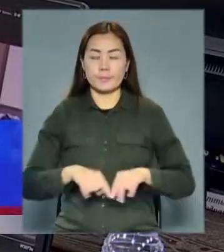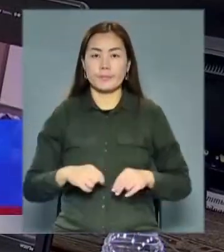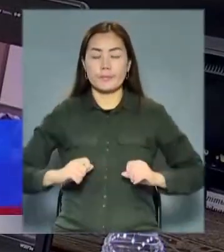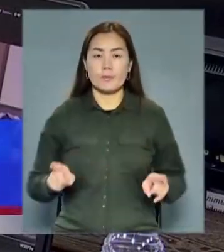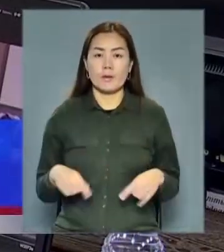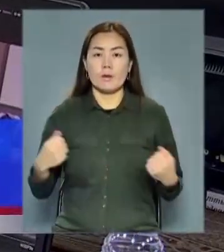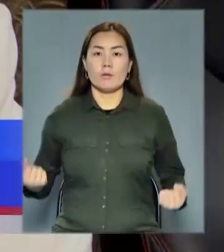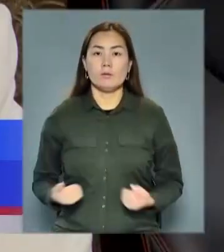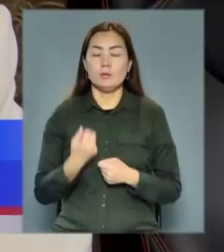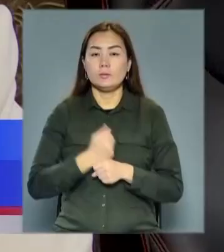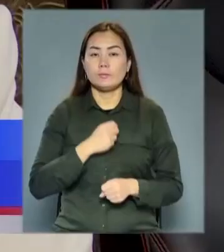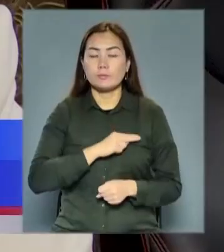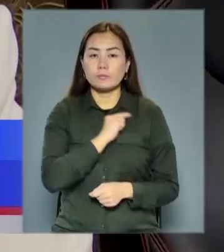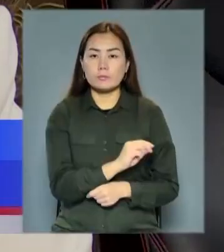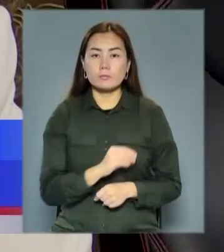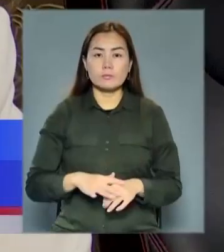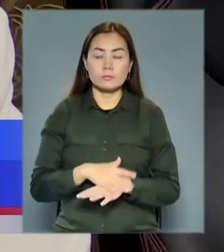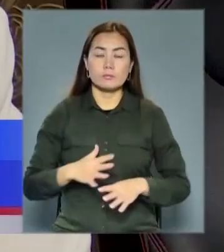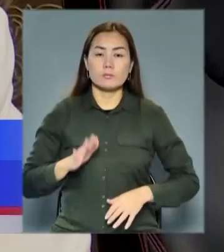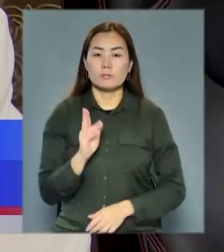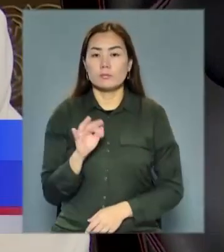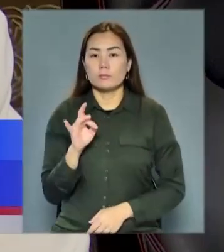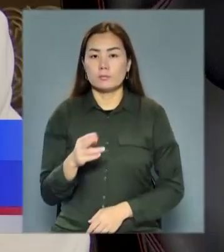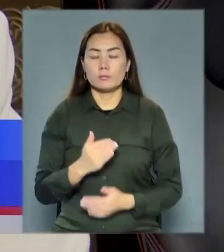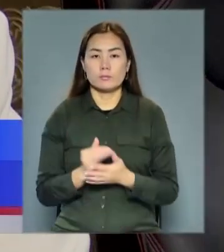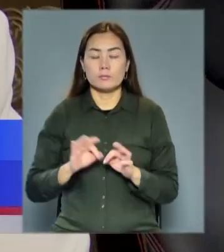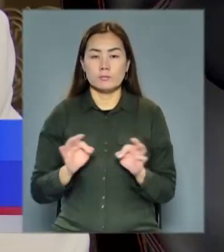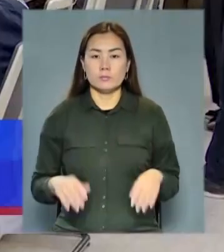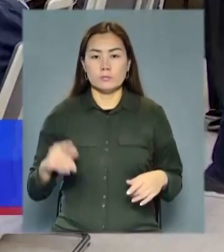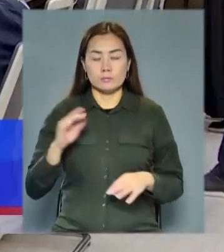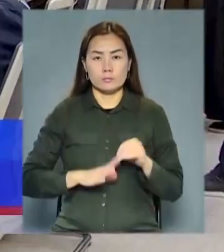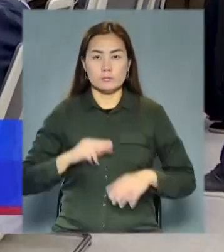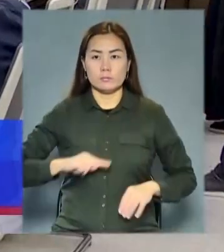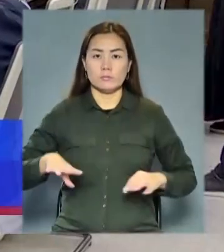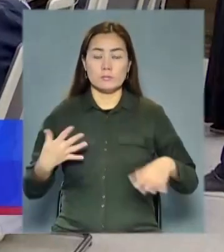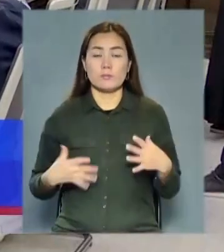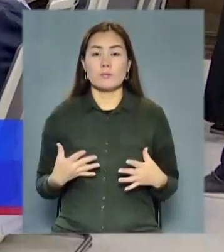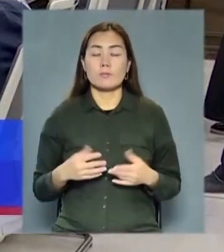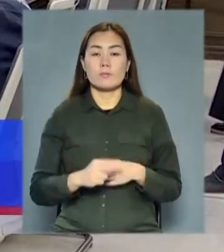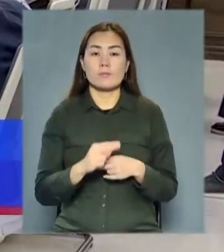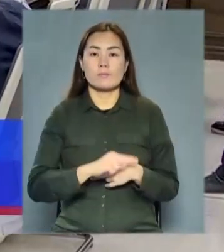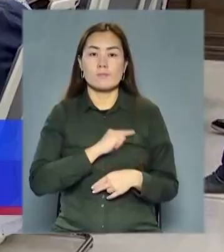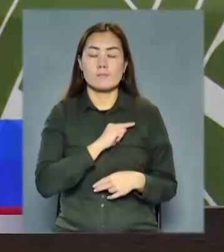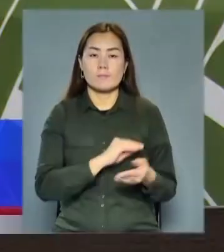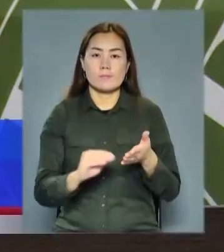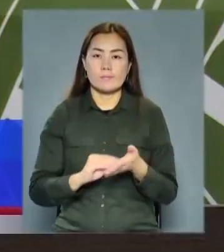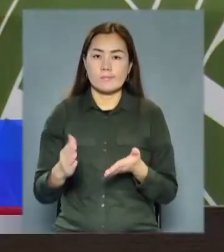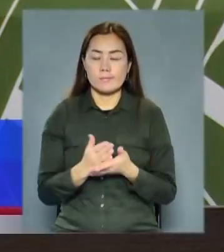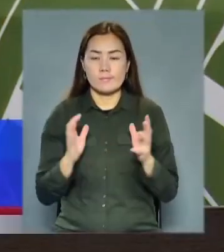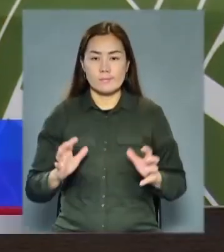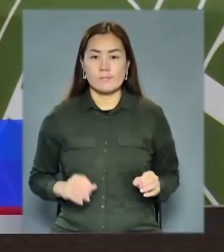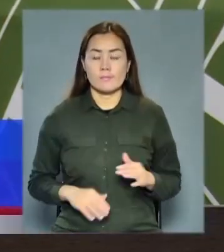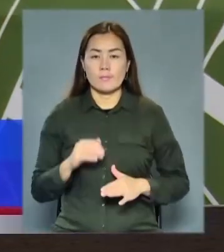ғылымын дамытуға еңбегі сіңген ұстаз. Ол еліміздің батыс аймақта жоғары кәсіби білікті мамандар даярлауда ғылыми әдістемелік еңбектер жазып,